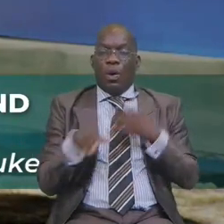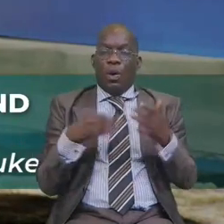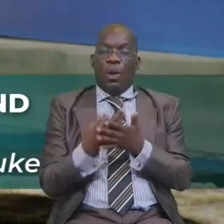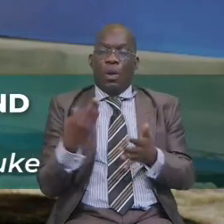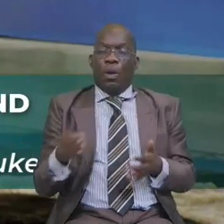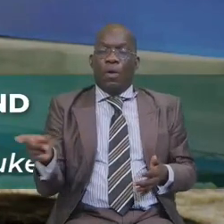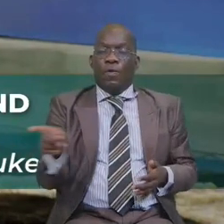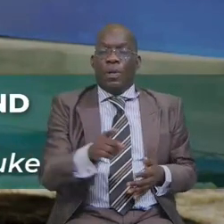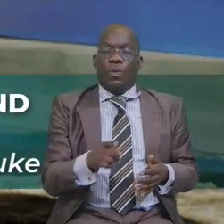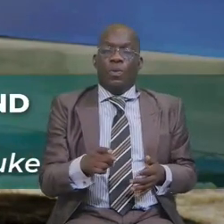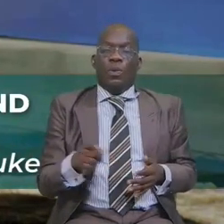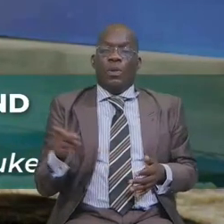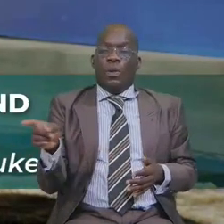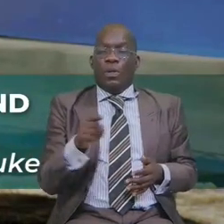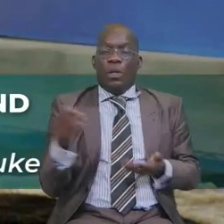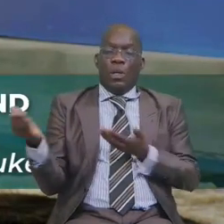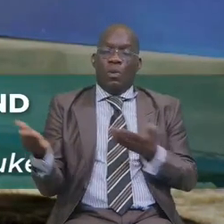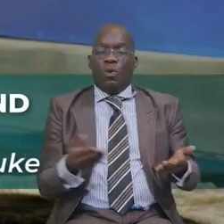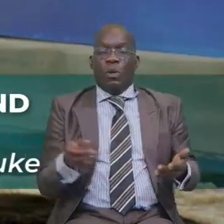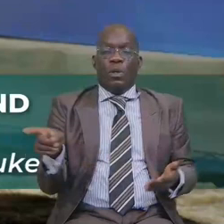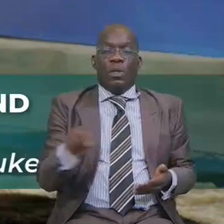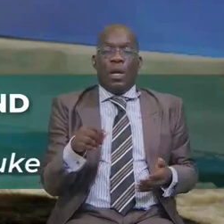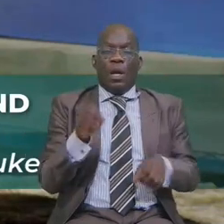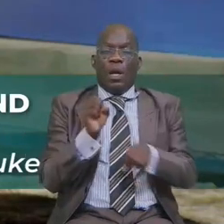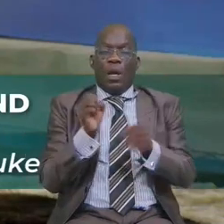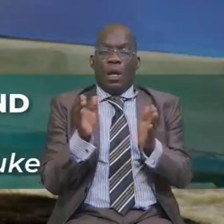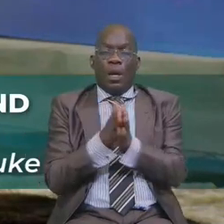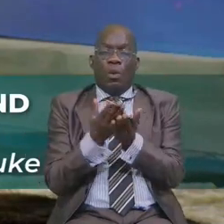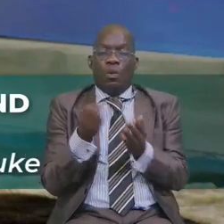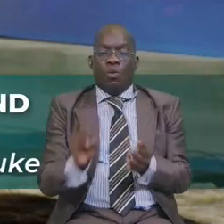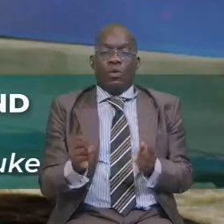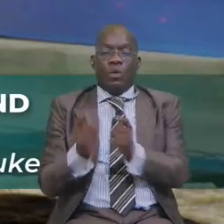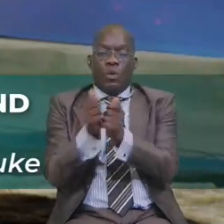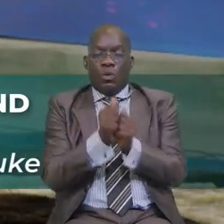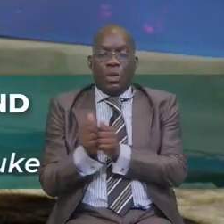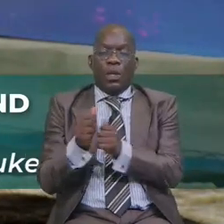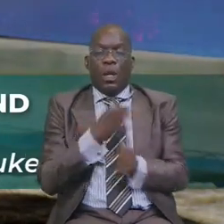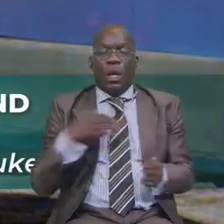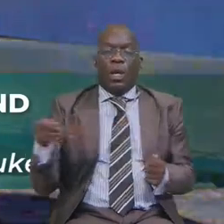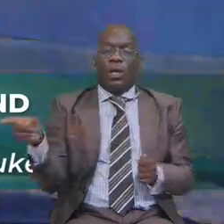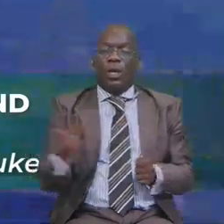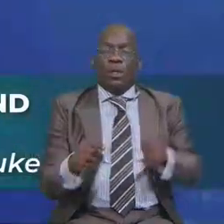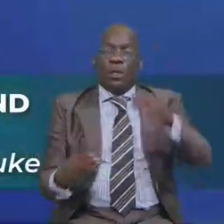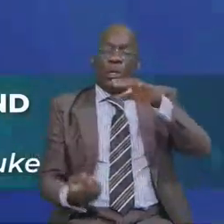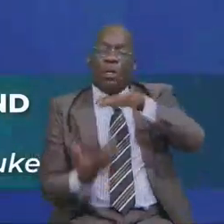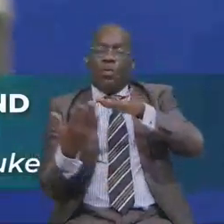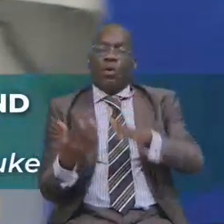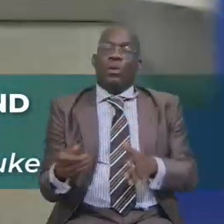ont cru. Ils, ayant apporté leurs livres, les brûlèrent. Ils n'ont pas